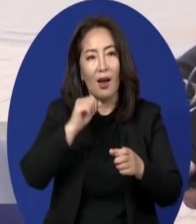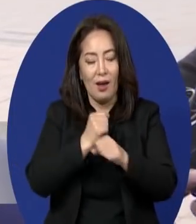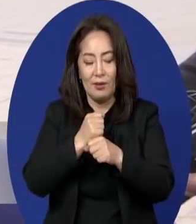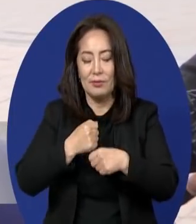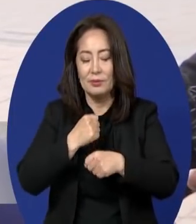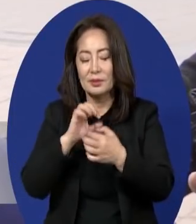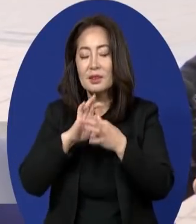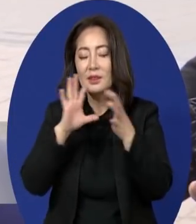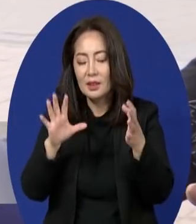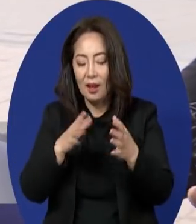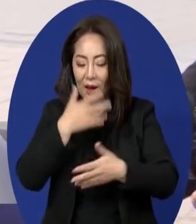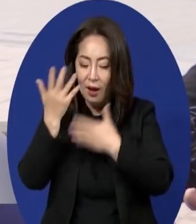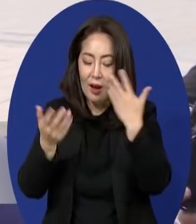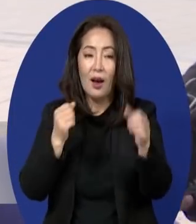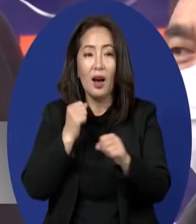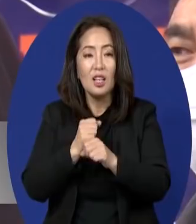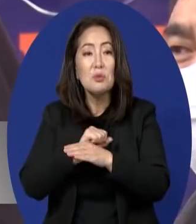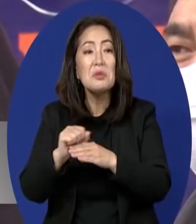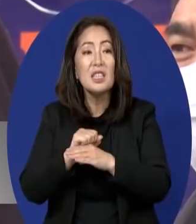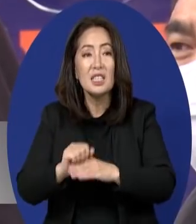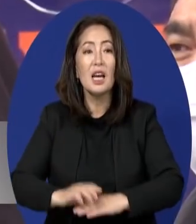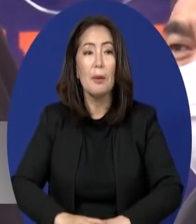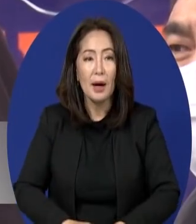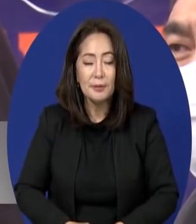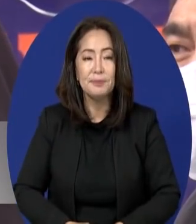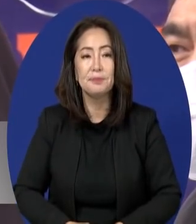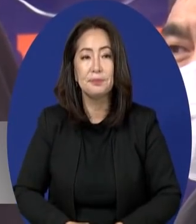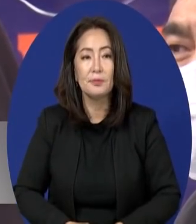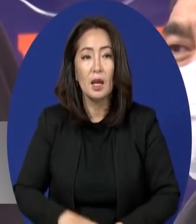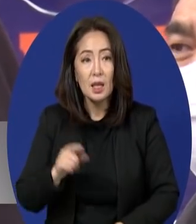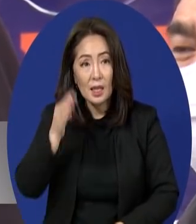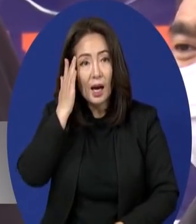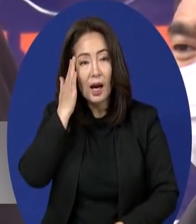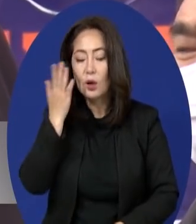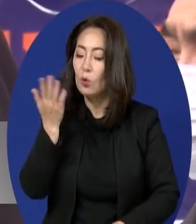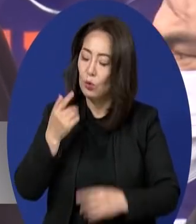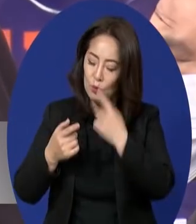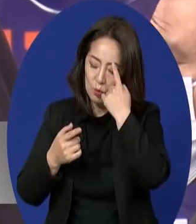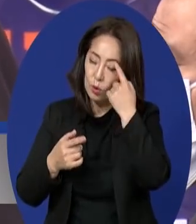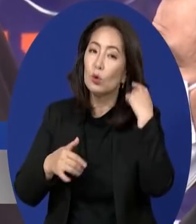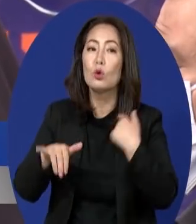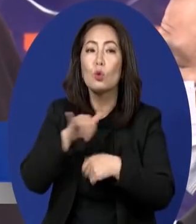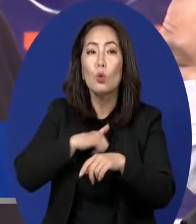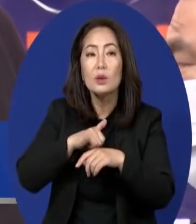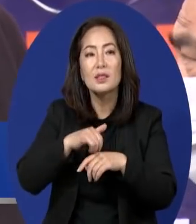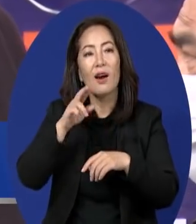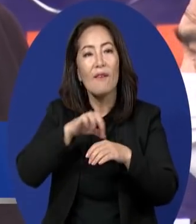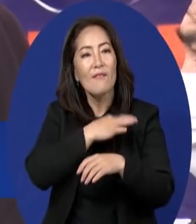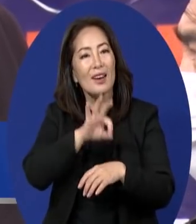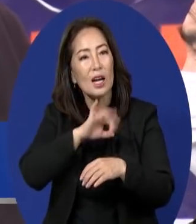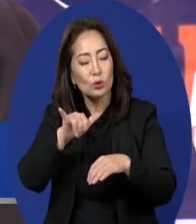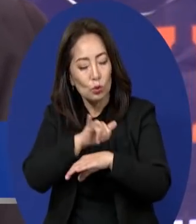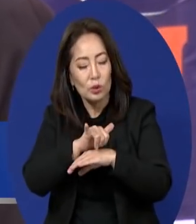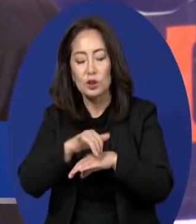хайх аврах ажиллагааг явуулах юм багийг бэлдэж байгаа. Энэ арга хэмжээ бол Монгол Франц хоёр улсын мэрэгжлийн болон төрийн байгууллагууд